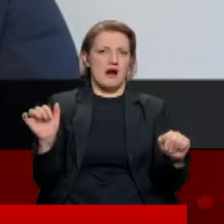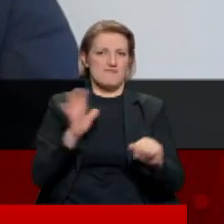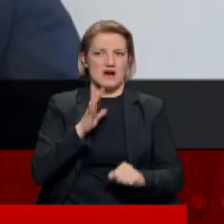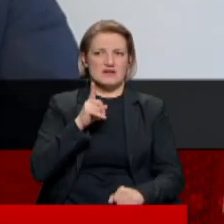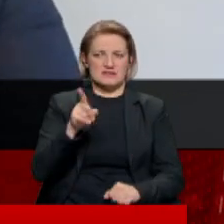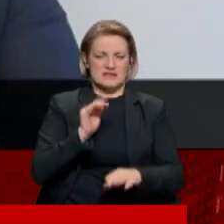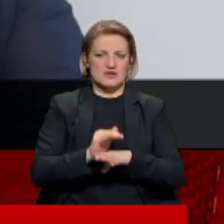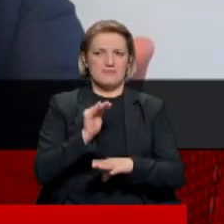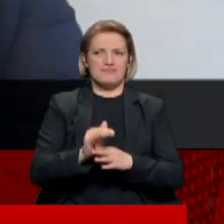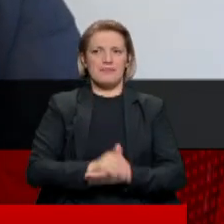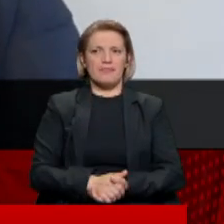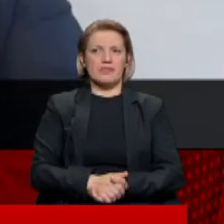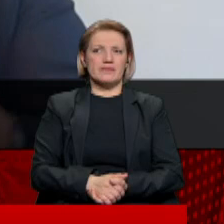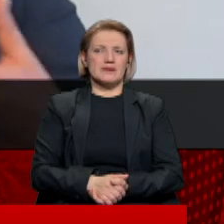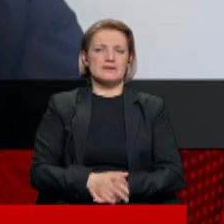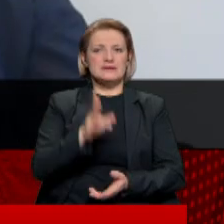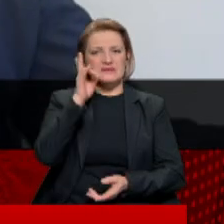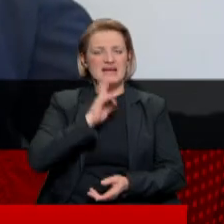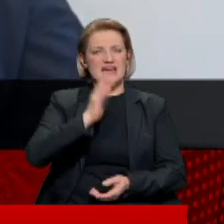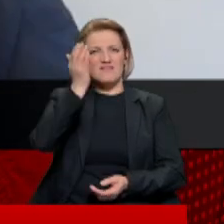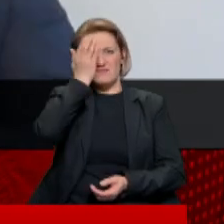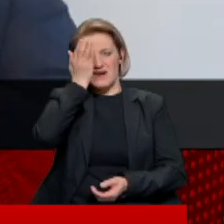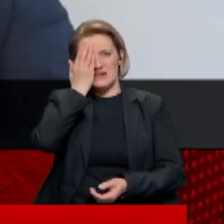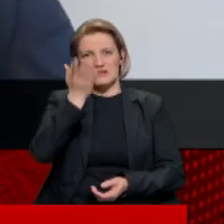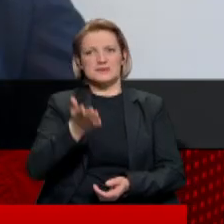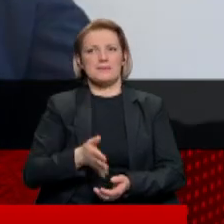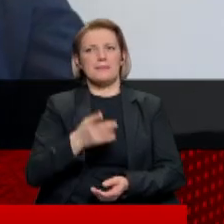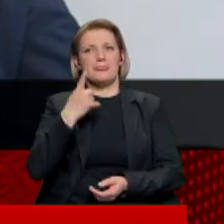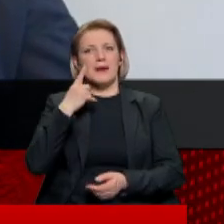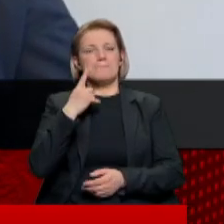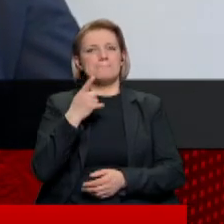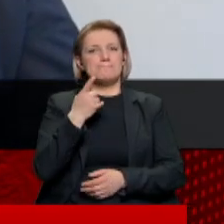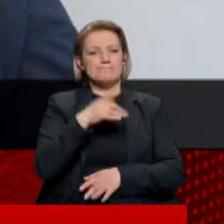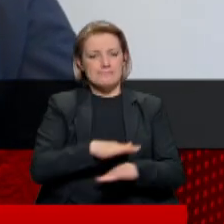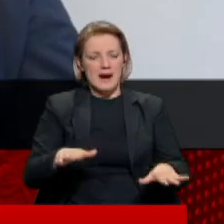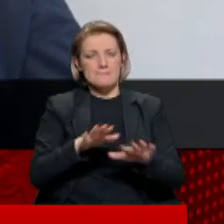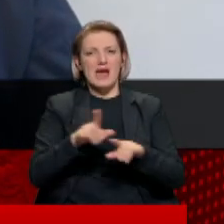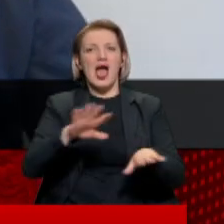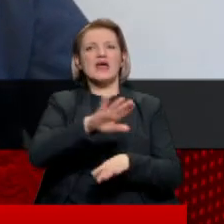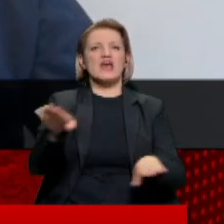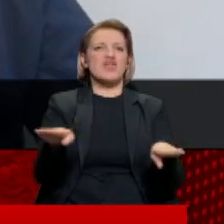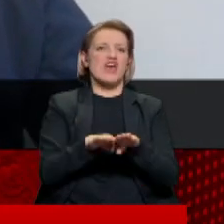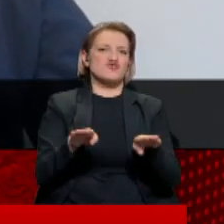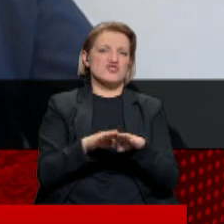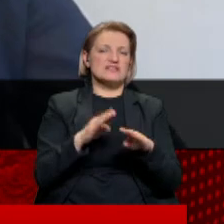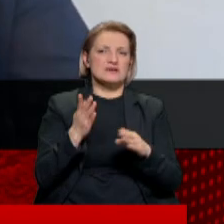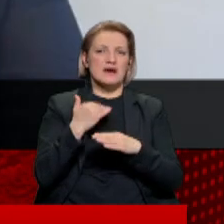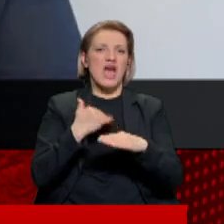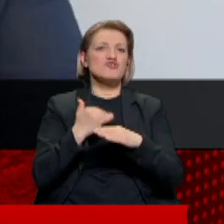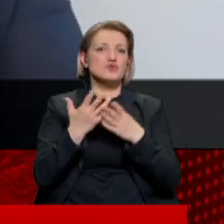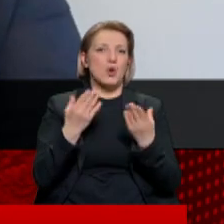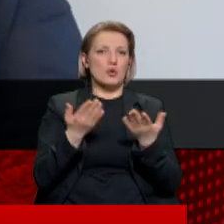yaşadığınız feryadı kesinlikle anlatıyorsunuz. Kesinlikle zaten zengin, fakir, bunun hep makamlı, birlikte makamsız, kaldırılması herkes gerekiyor. Aynı. Aynı oldu yani